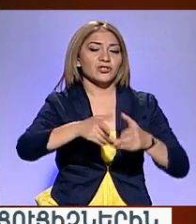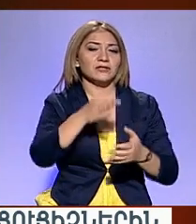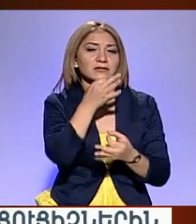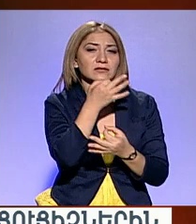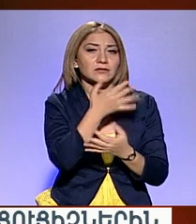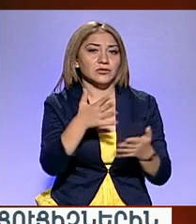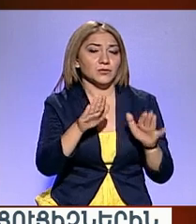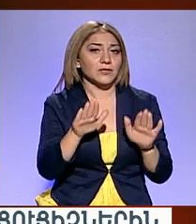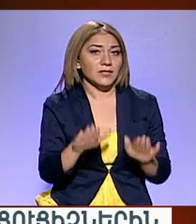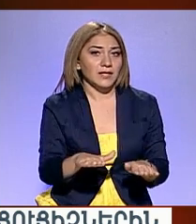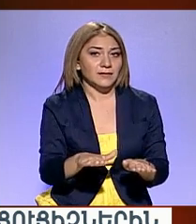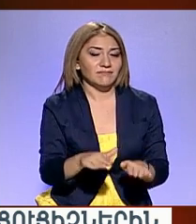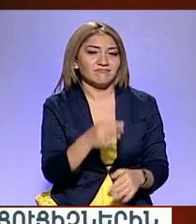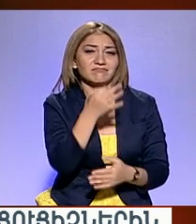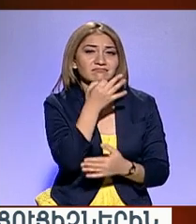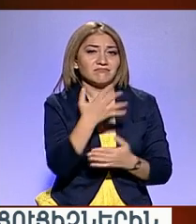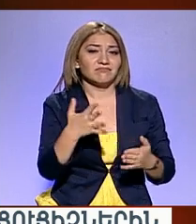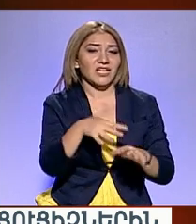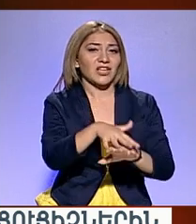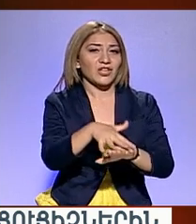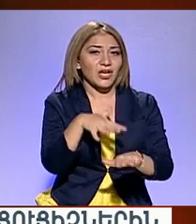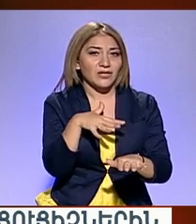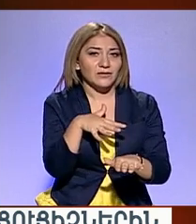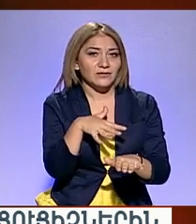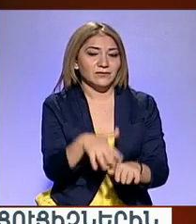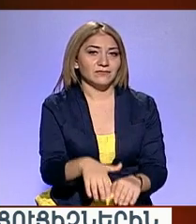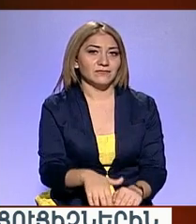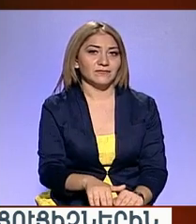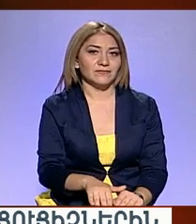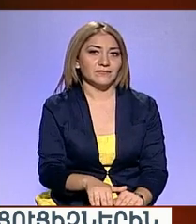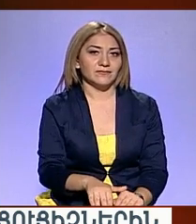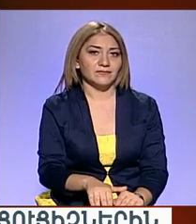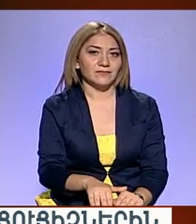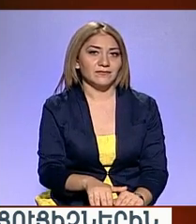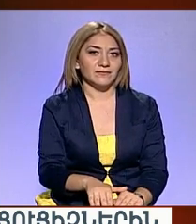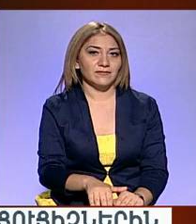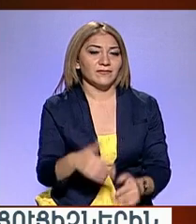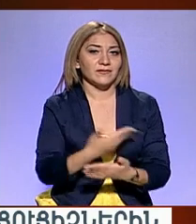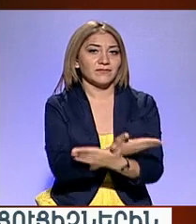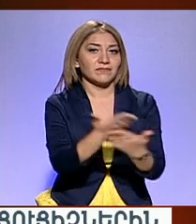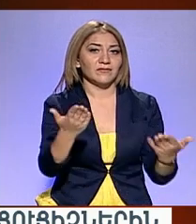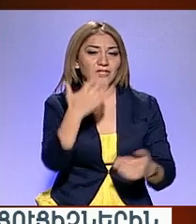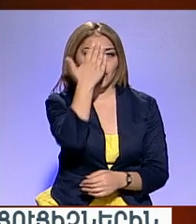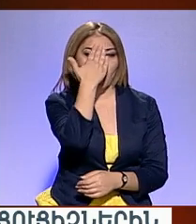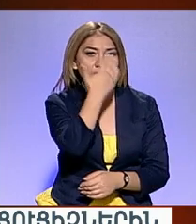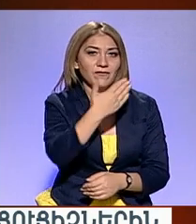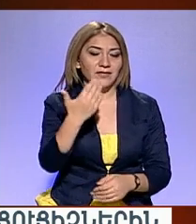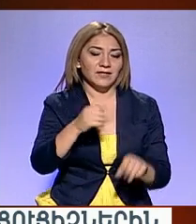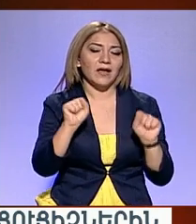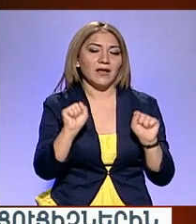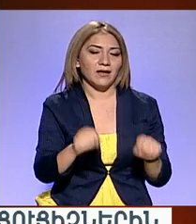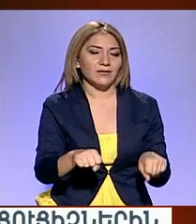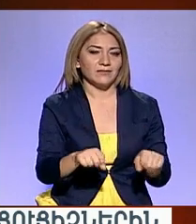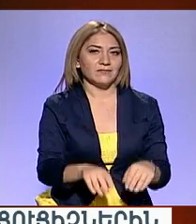ցանկացած տեղում, ցանկացած դահլիճում դիմելով իր հայրենակիցներին կարող